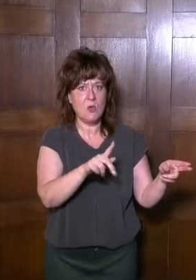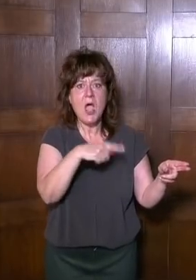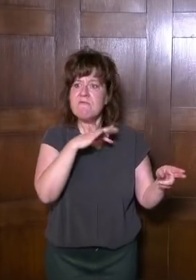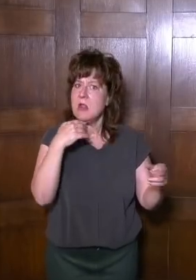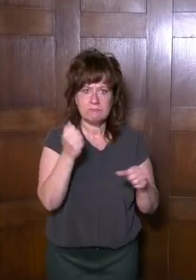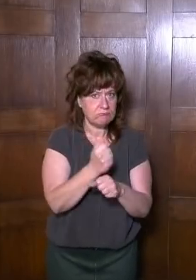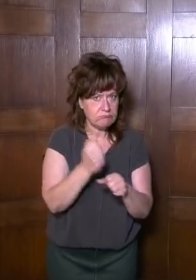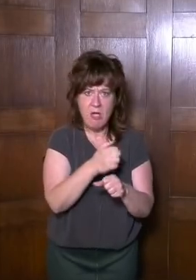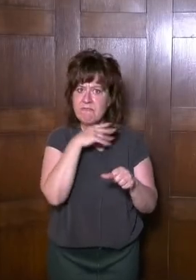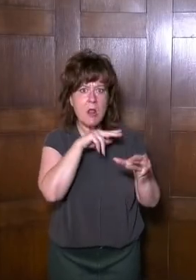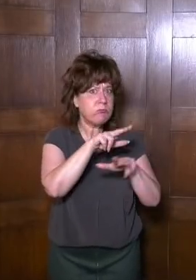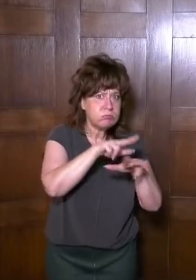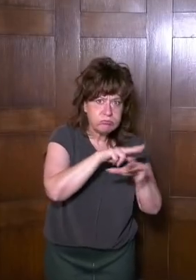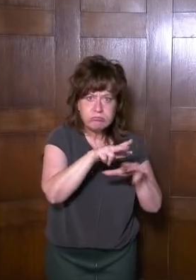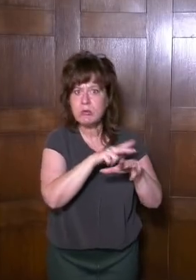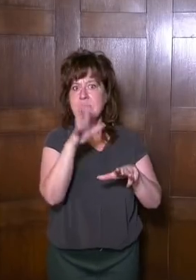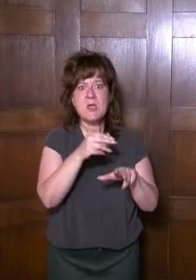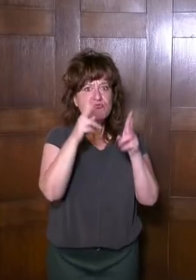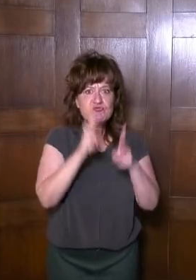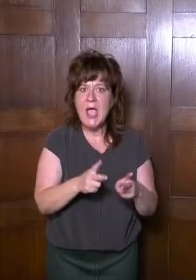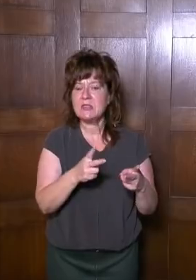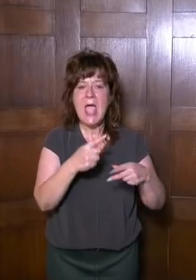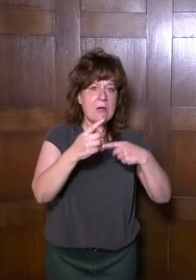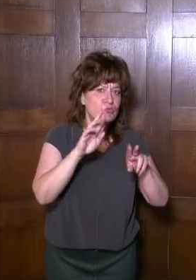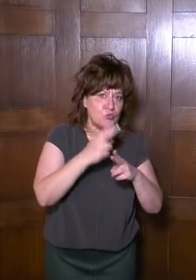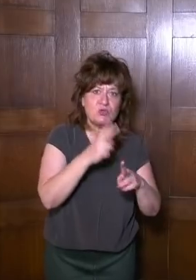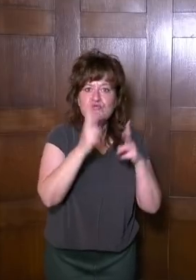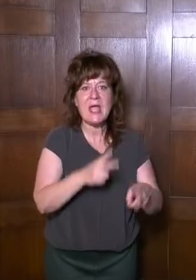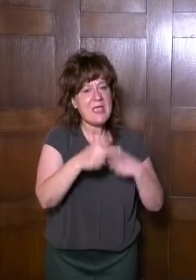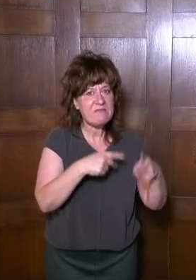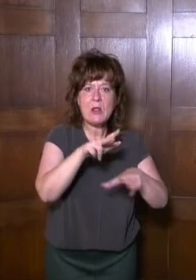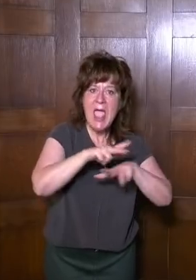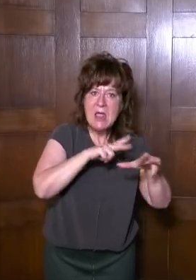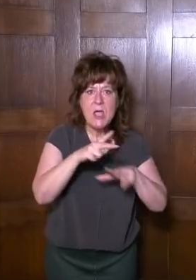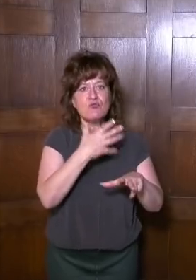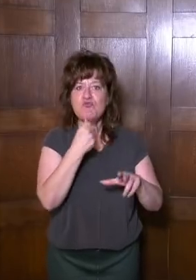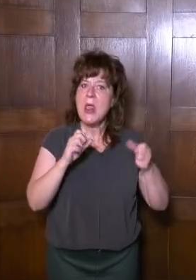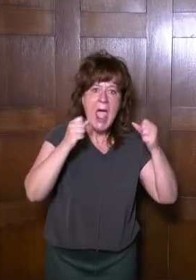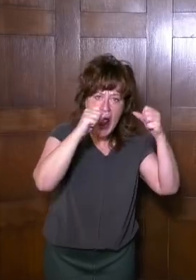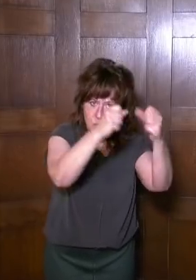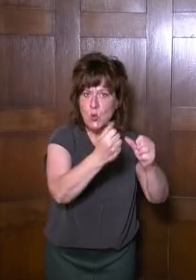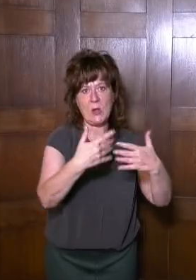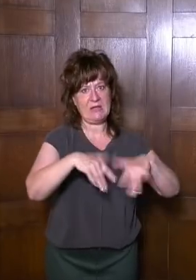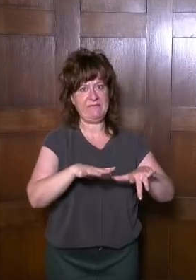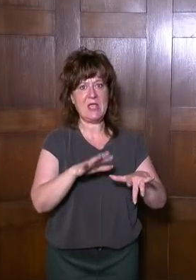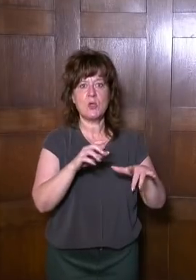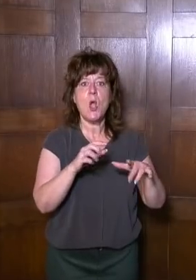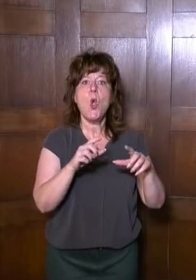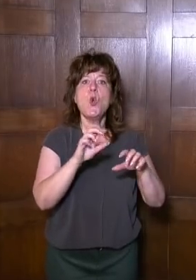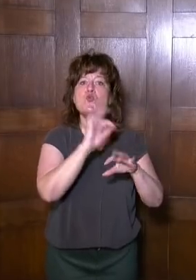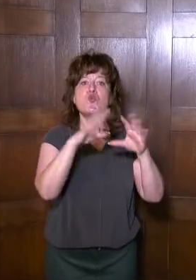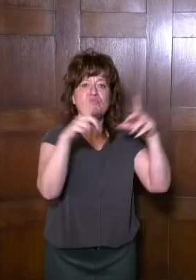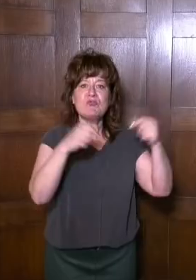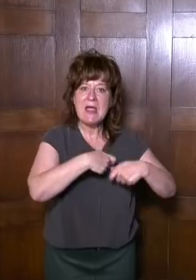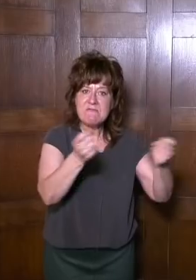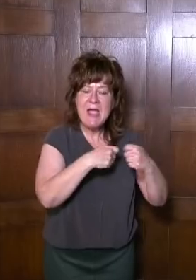gemacht, ganz viel organisiert, zusammen auch mit der Stadtentwicklung, mit dem City Management, unheimlich schöne Aktion für Gutscheinverkäufe, die sofort